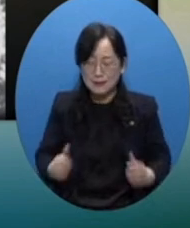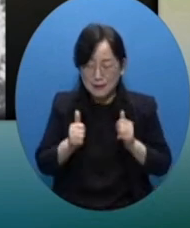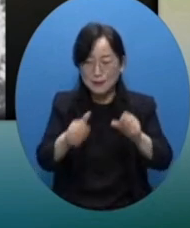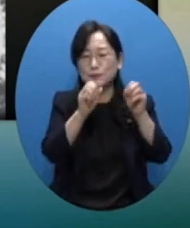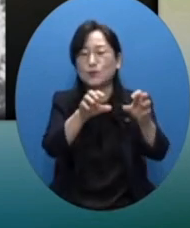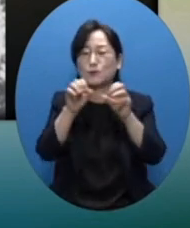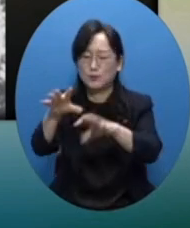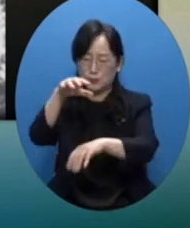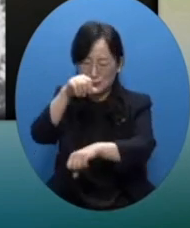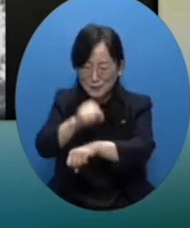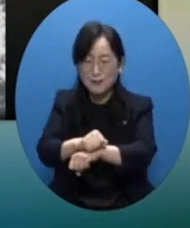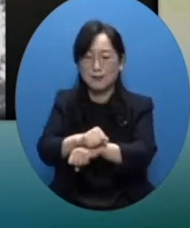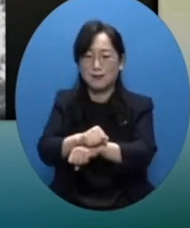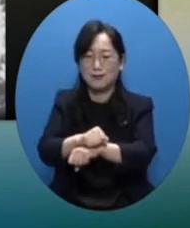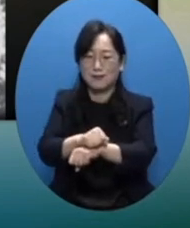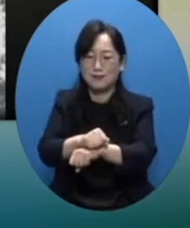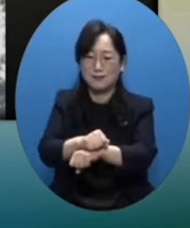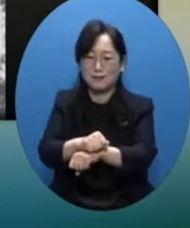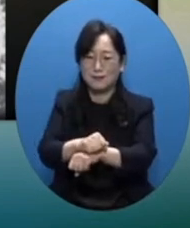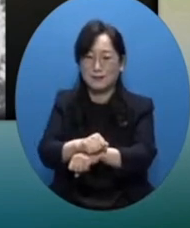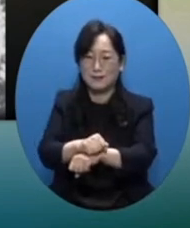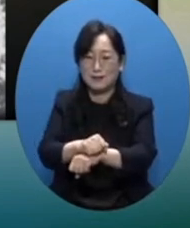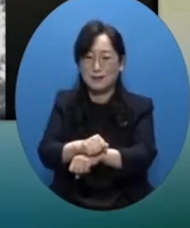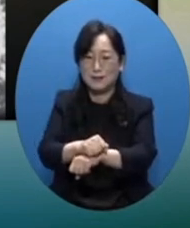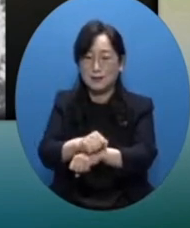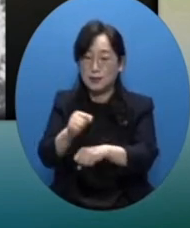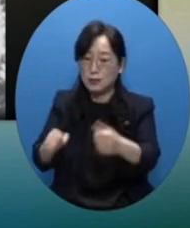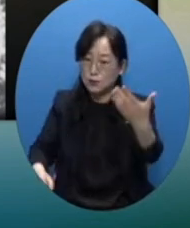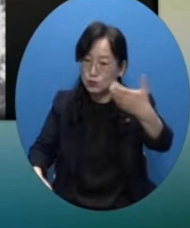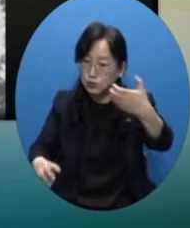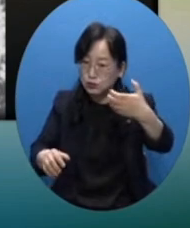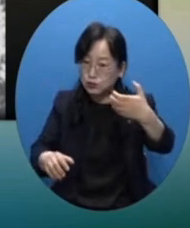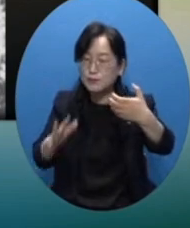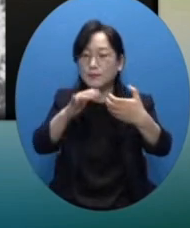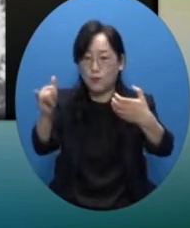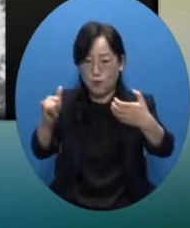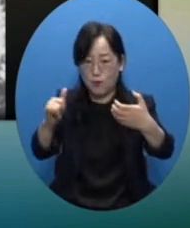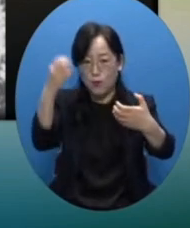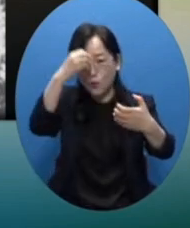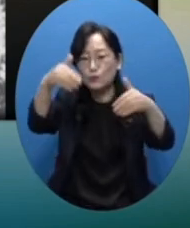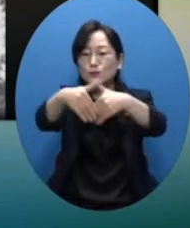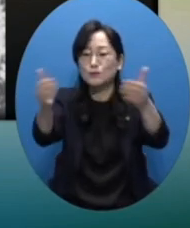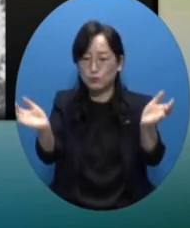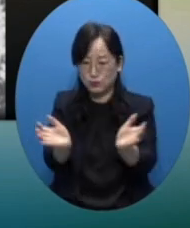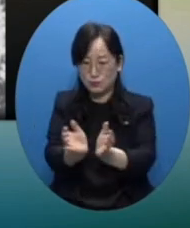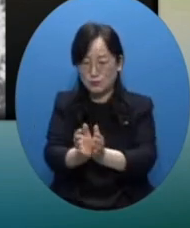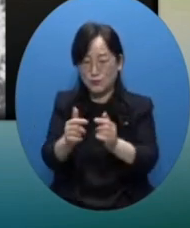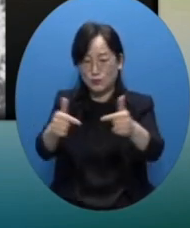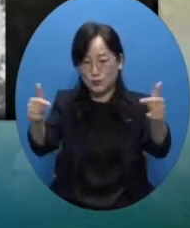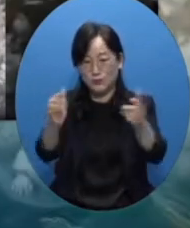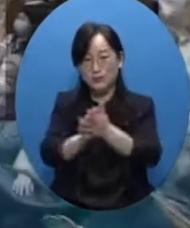했는지 후 동북아 96으로 2 원하고 할렐루야